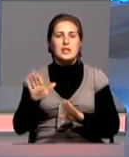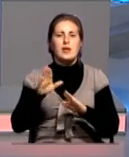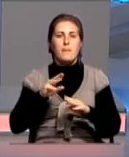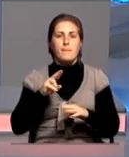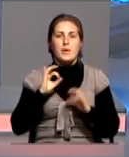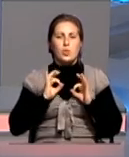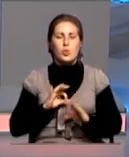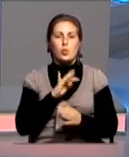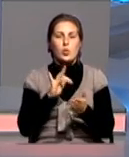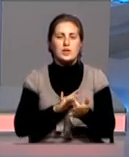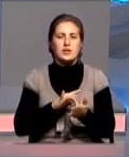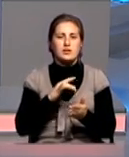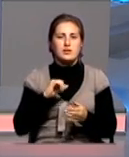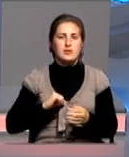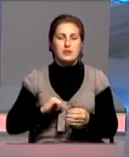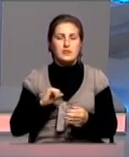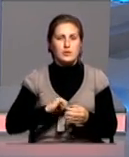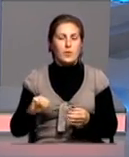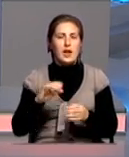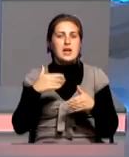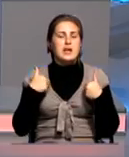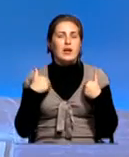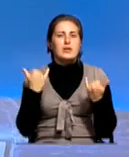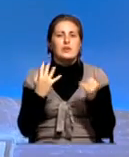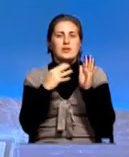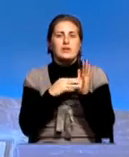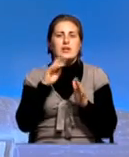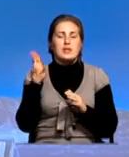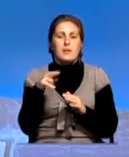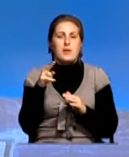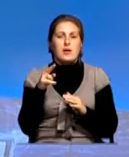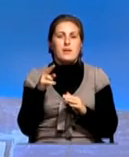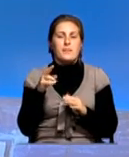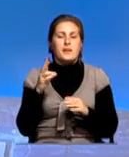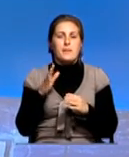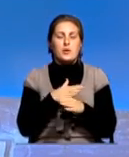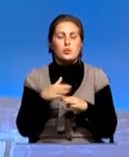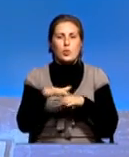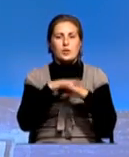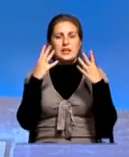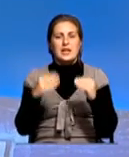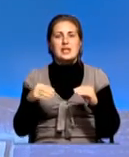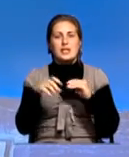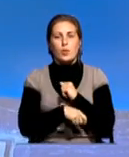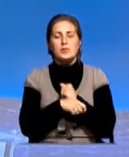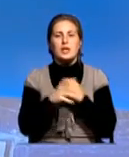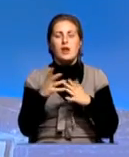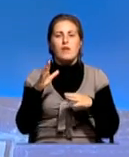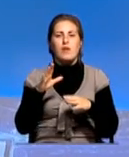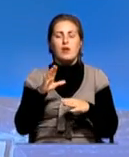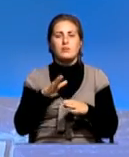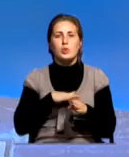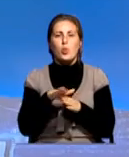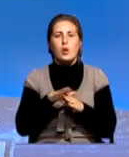Симферополь Здравствуйте Станислав Евгеньевич так Сегодня 9 декабря международный день борьбы с коррупцией Какова роль прокуратуры непосредственно